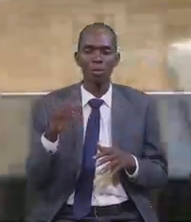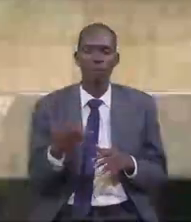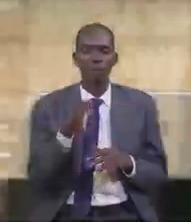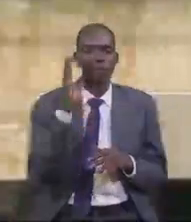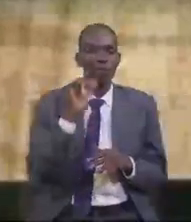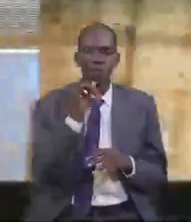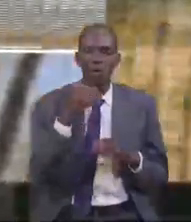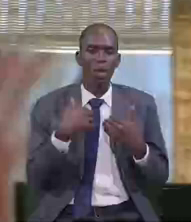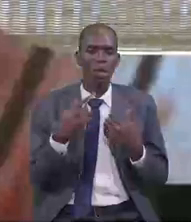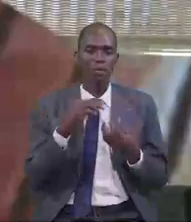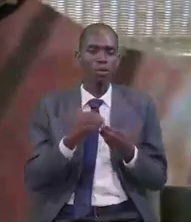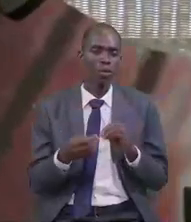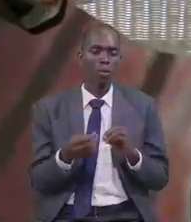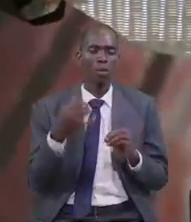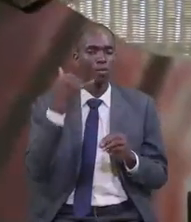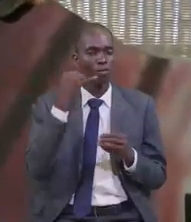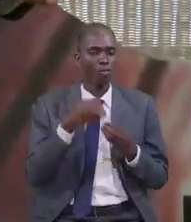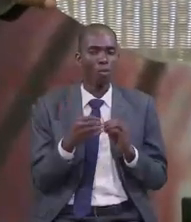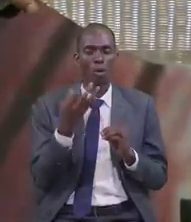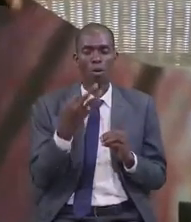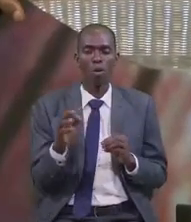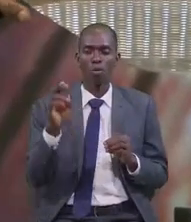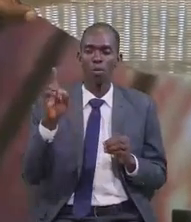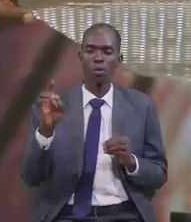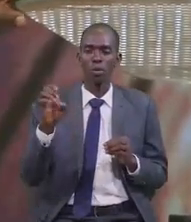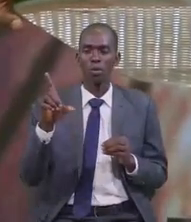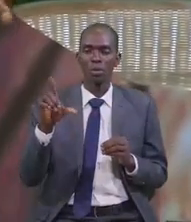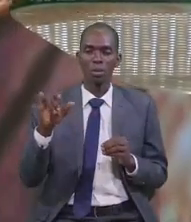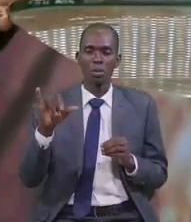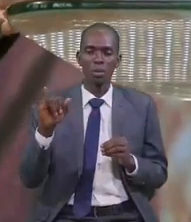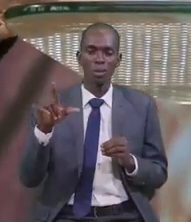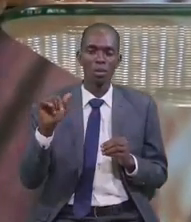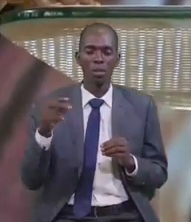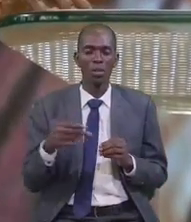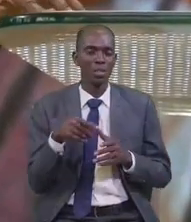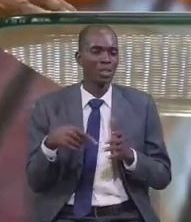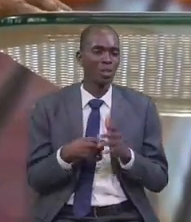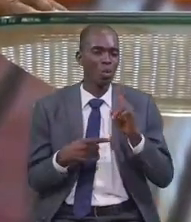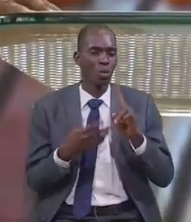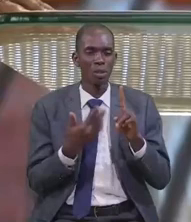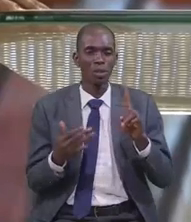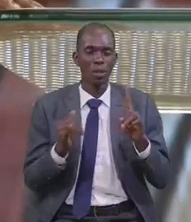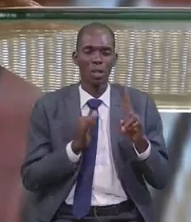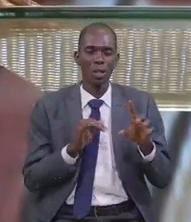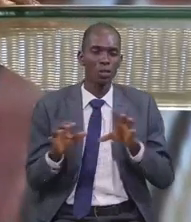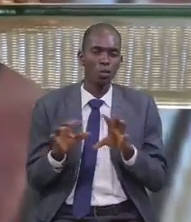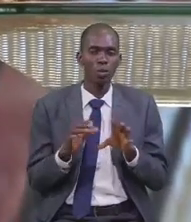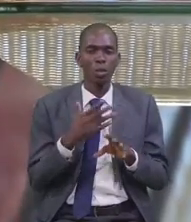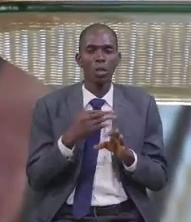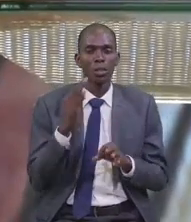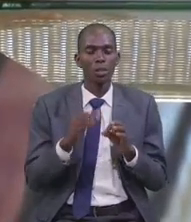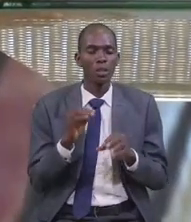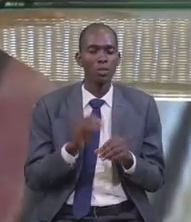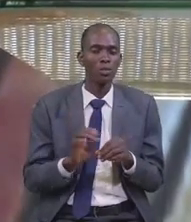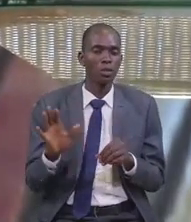connaître le numéro de Delila, vous ne connaissez pas l'adresse, son adresse, et vous dites, je fais